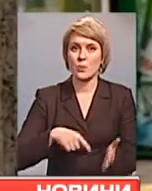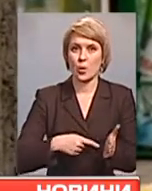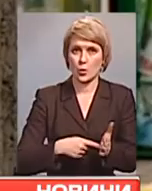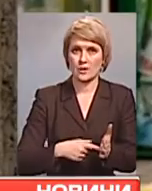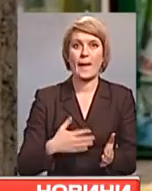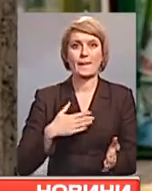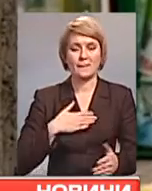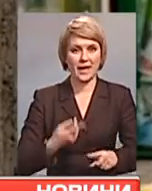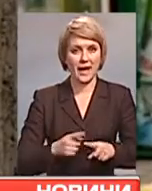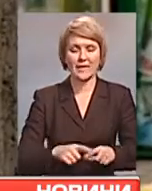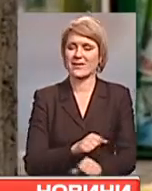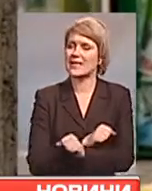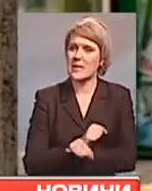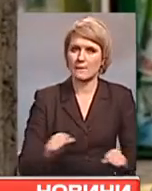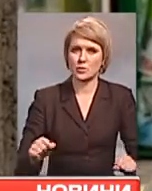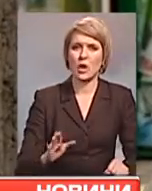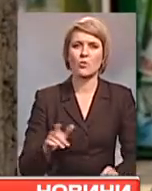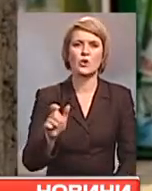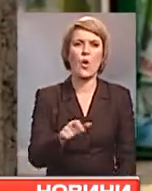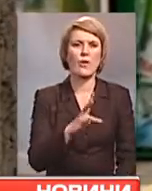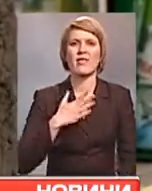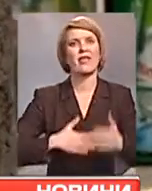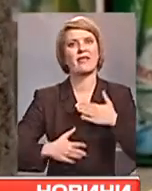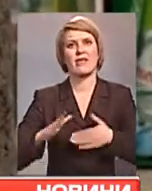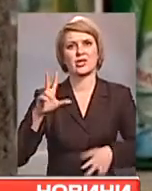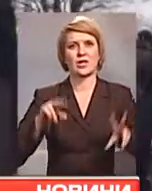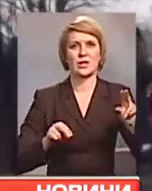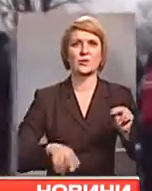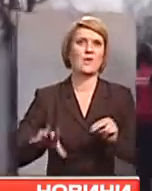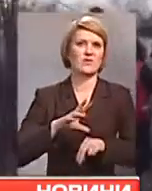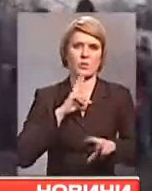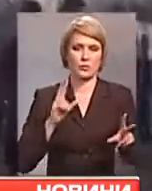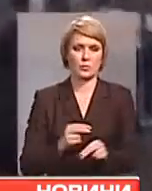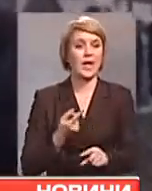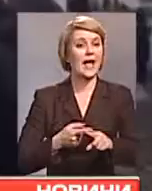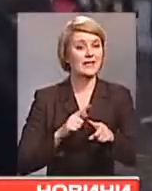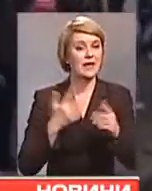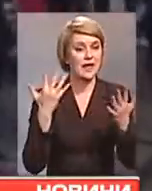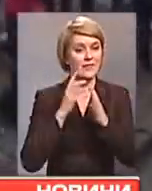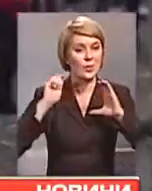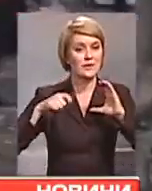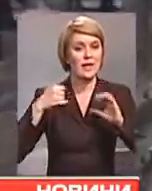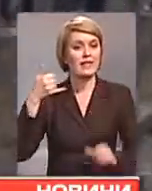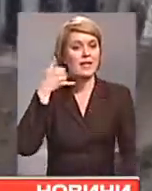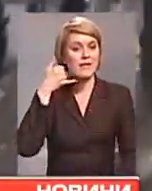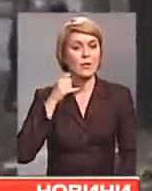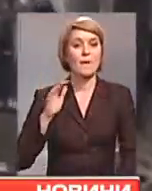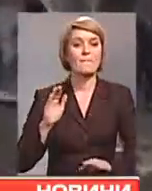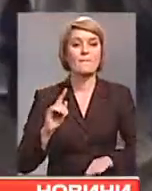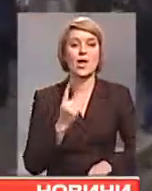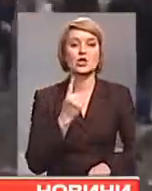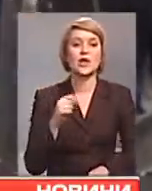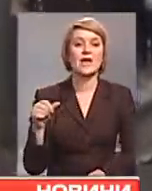ми цього не допустимо. Хоча не тішать себе надіждами, що в них все вийде. Це відео зняли на телефон у перші хвилини після вибуху.